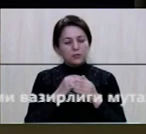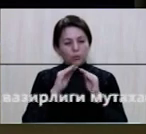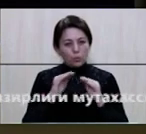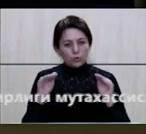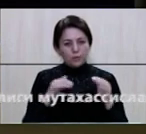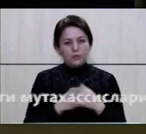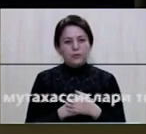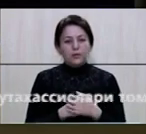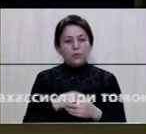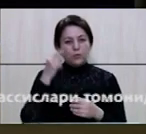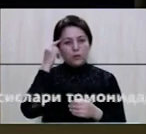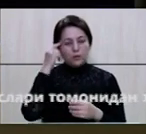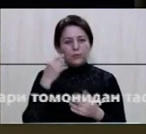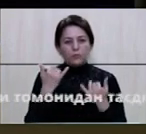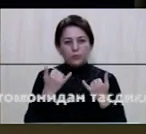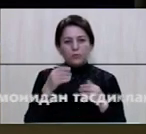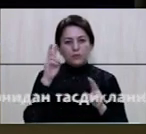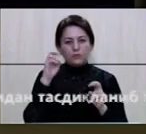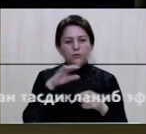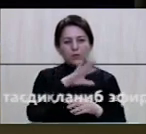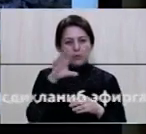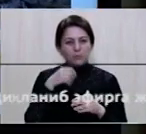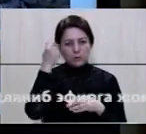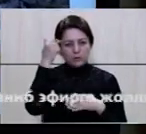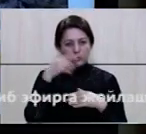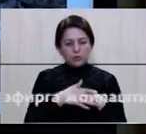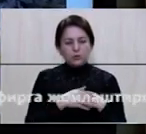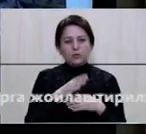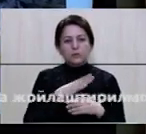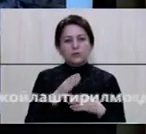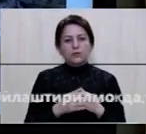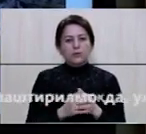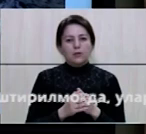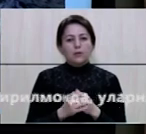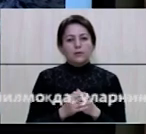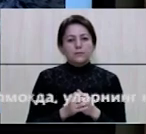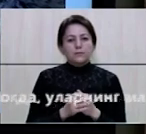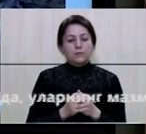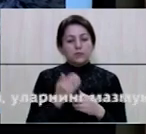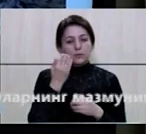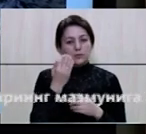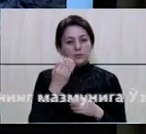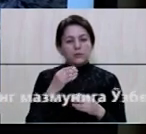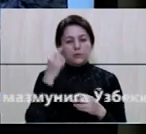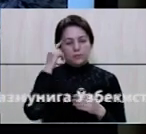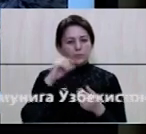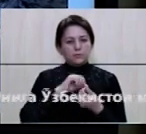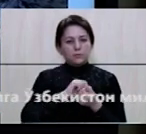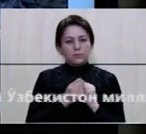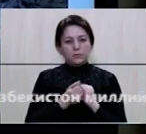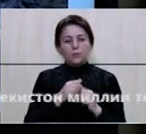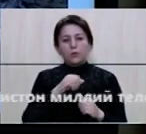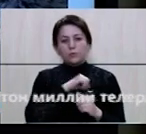o'quvchilar, o'ylaymanki, bugungi mavzuni siz yaxshi o'zlashtirdingiz. Sizga mustaqil bajarish